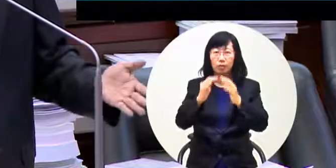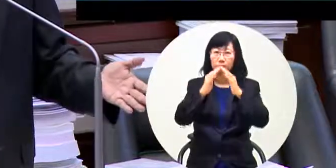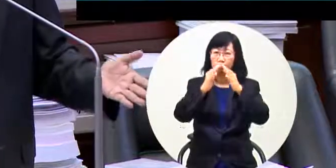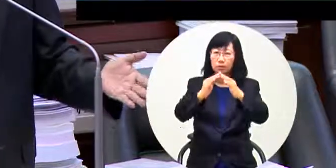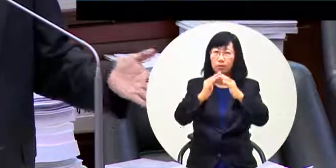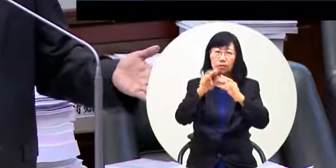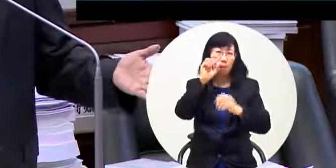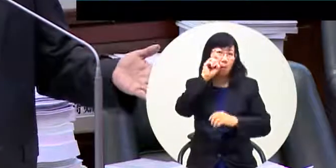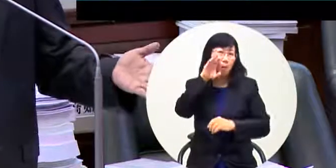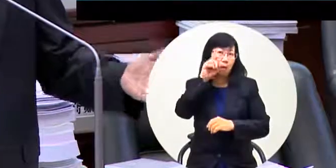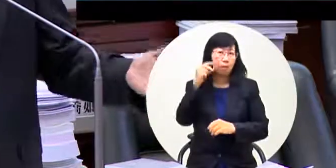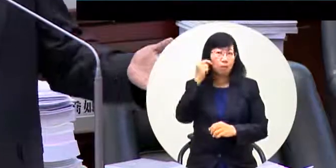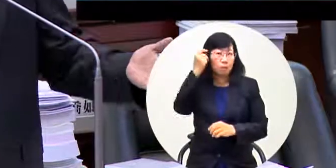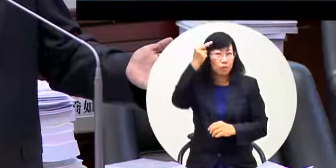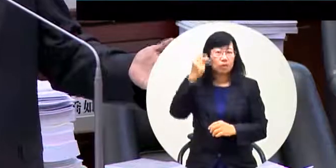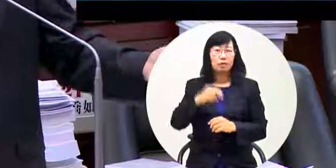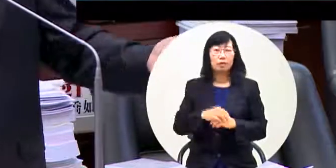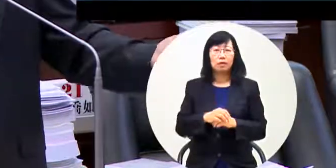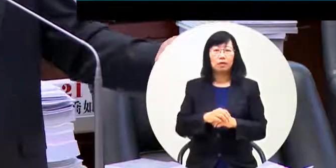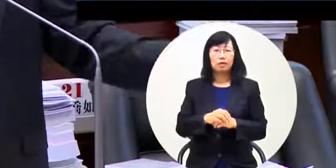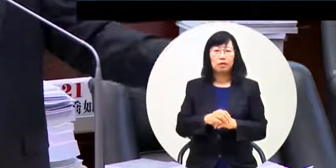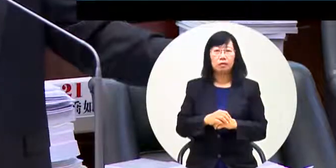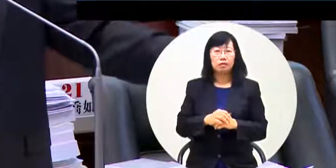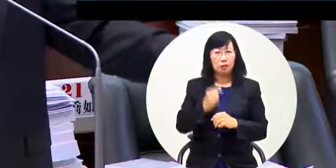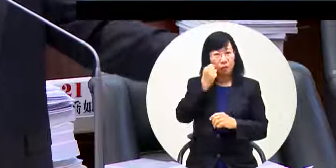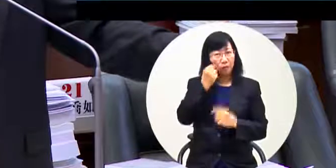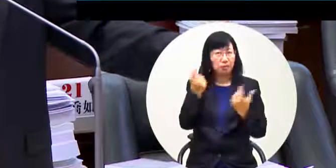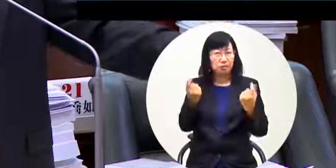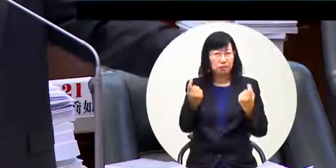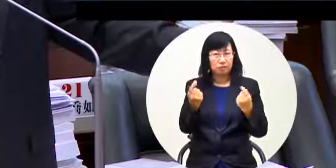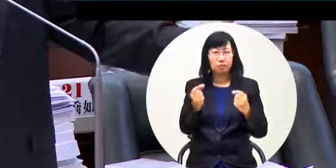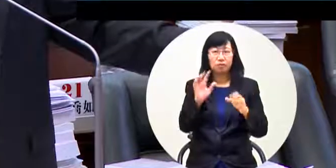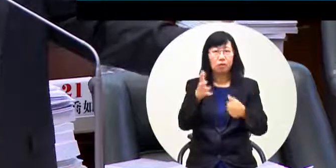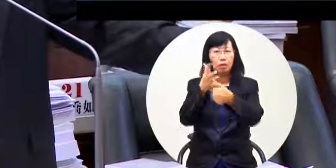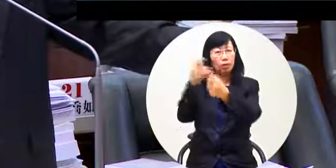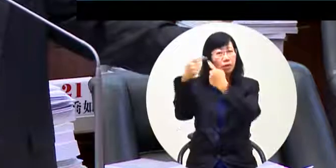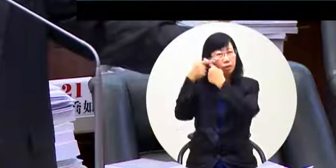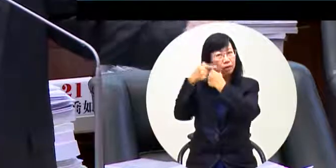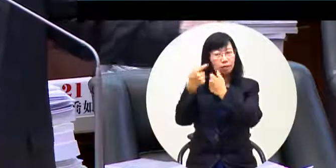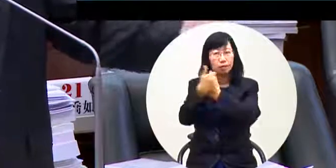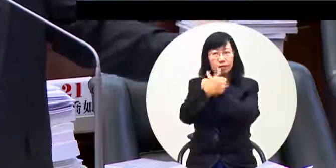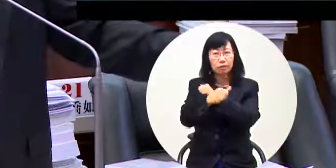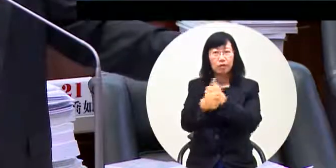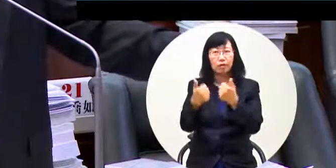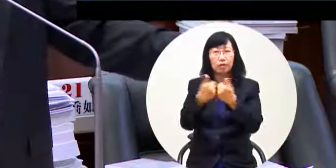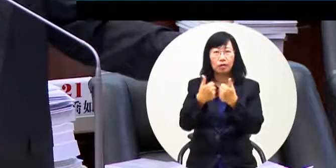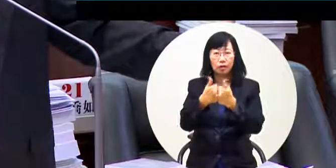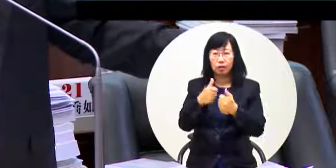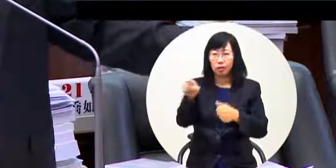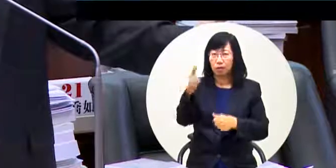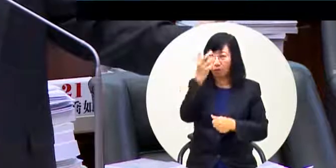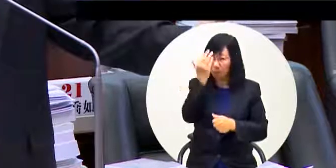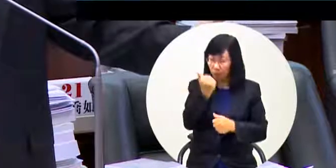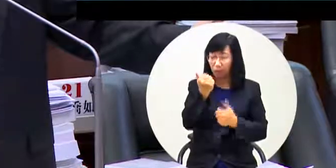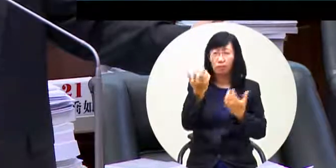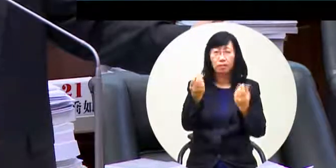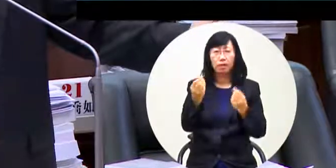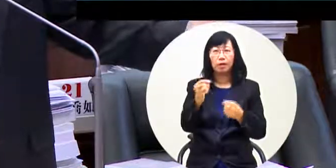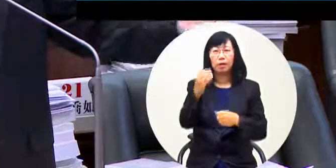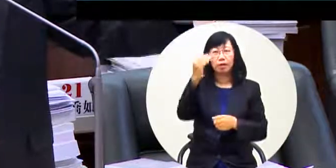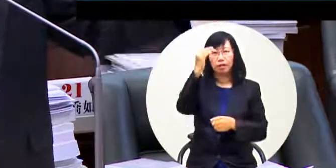问一下研考会的主委，研考会主委没度过了，拍谁？主委，请站起来一下